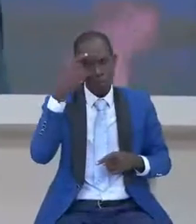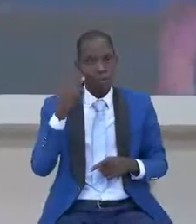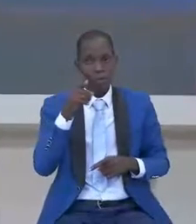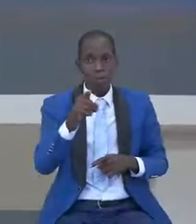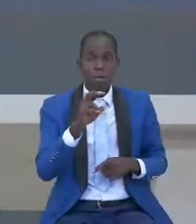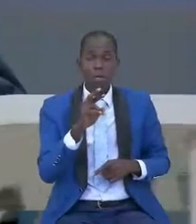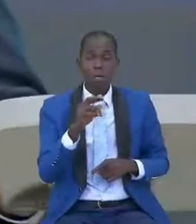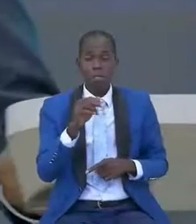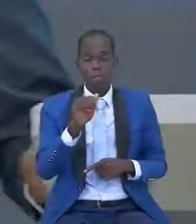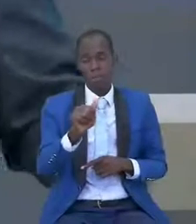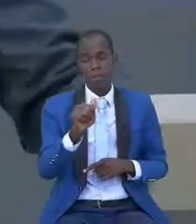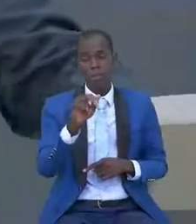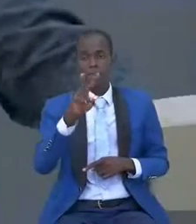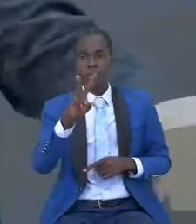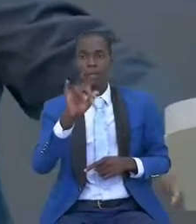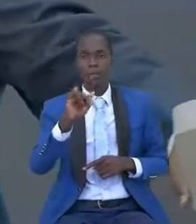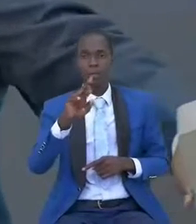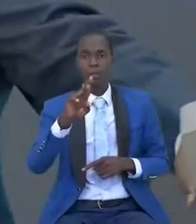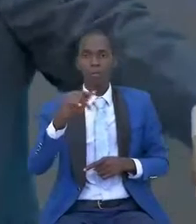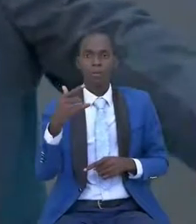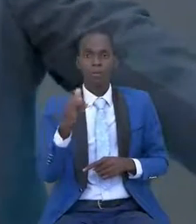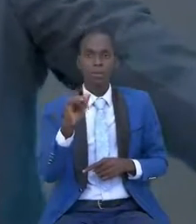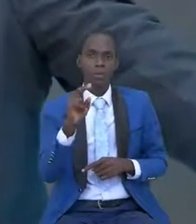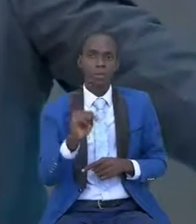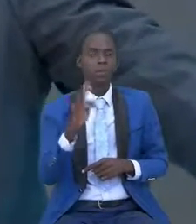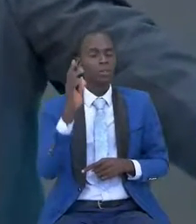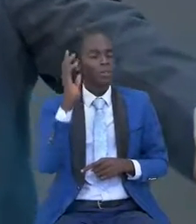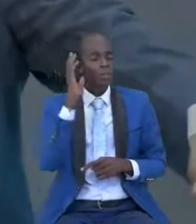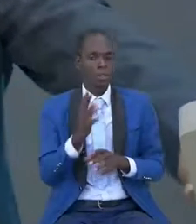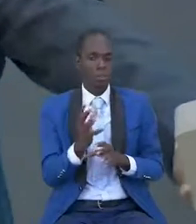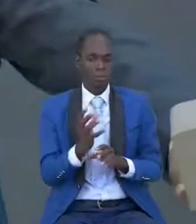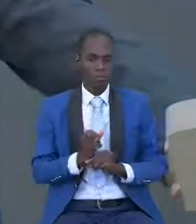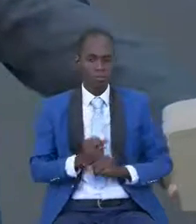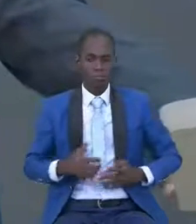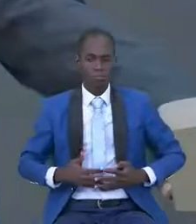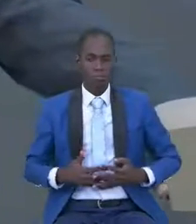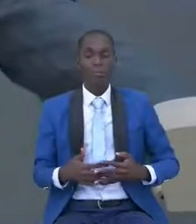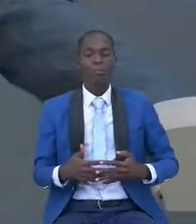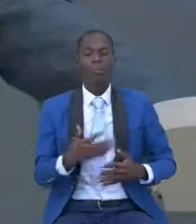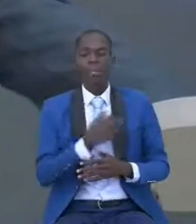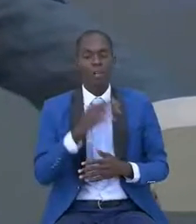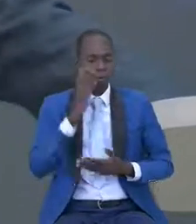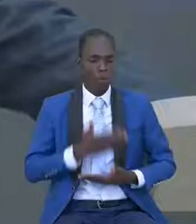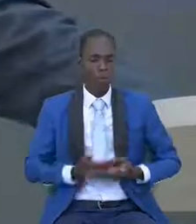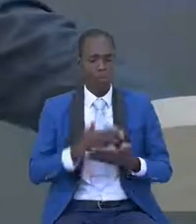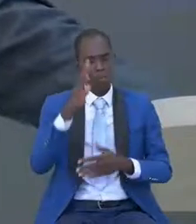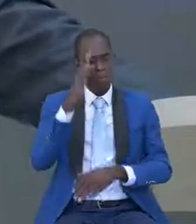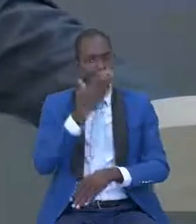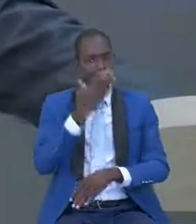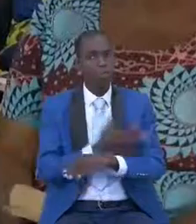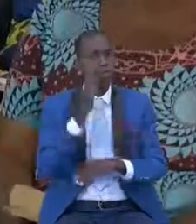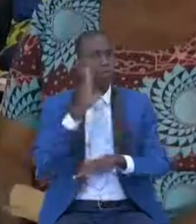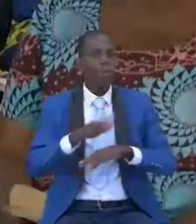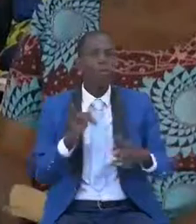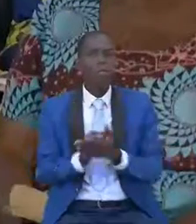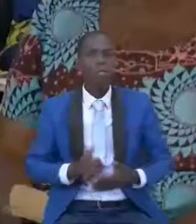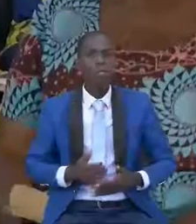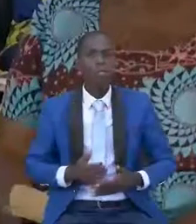Vierge enfantera, et elle donnera un fils, enfantera un fils, et tu lui donneras le nom de